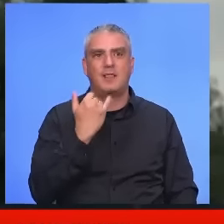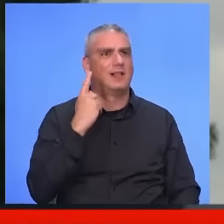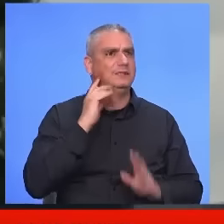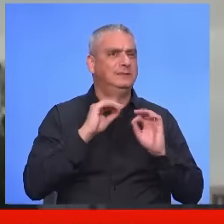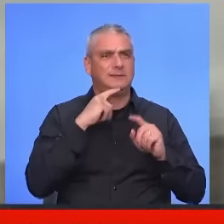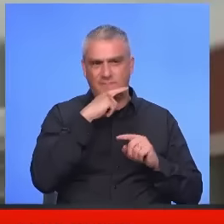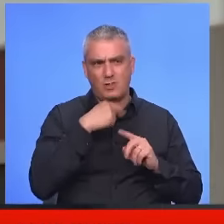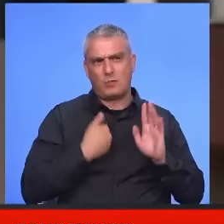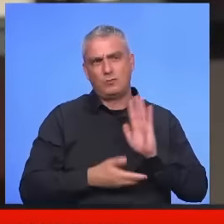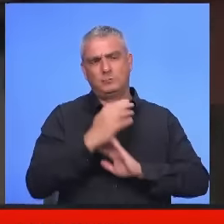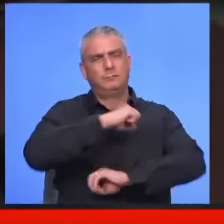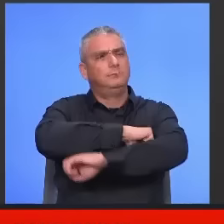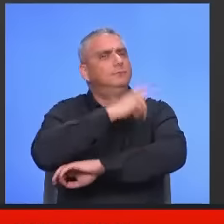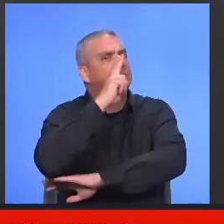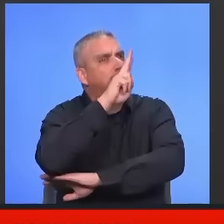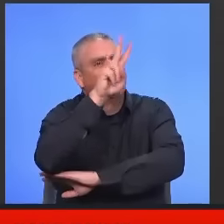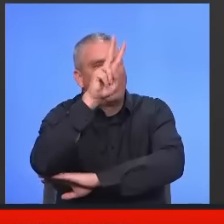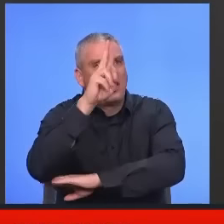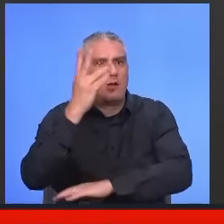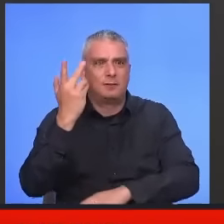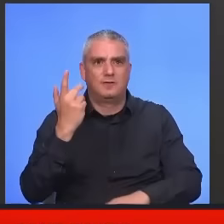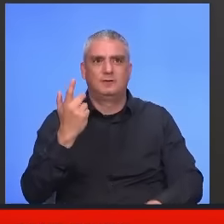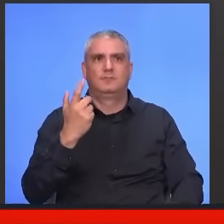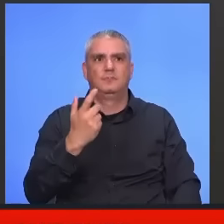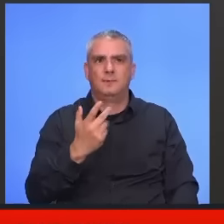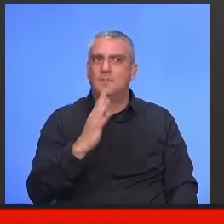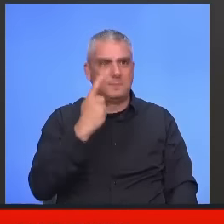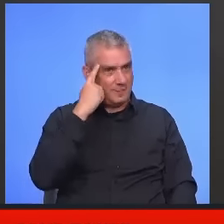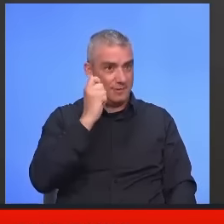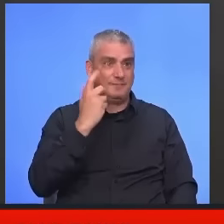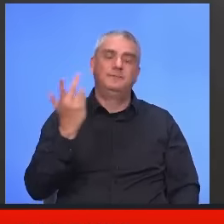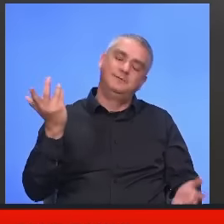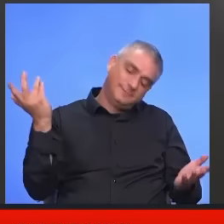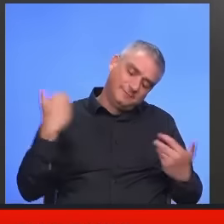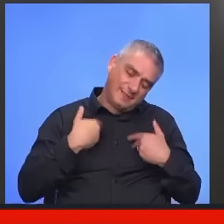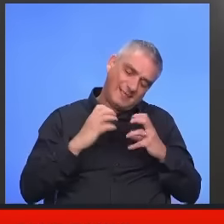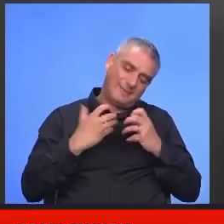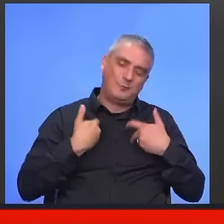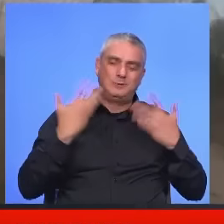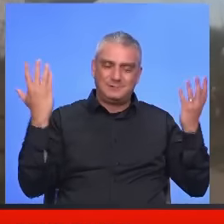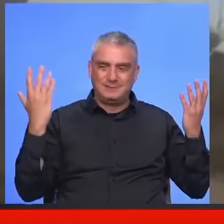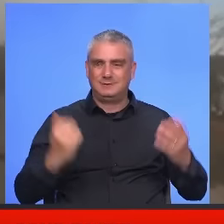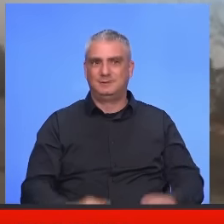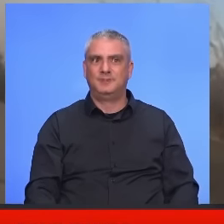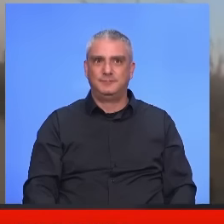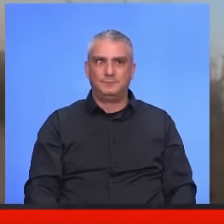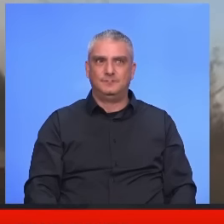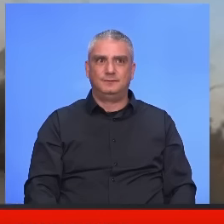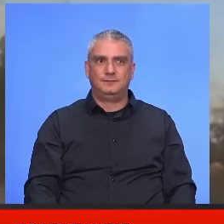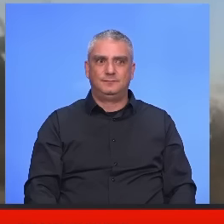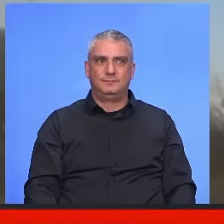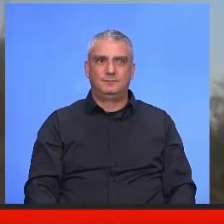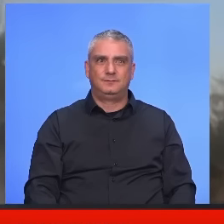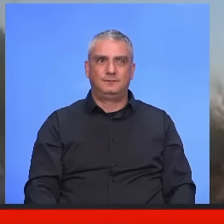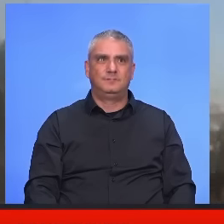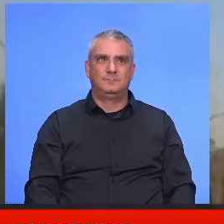בדרך כלל יוצאים כזה, אתה יודע, לפרגולה לראות, אתה יודע, אתה זה. מאוד חכם. לא, אתה יודע, קיבוצניקים. אצל, אצל,